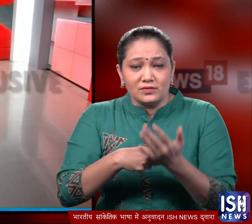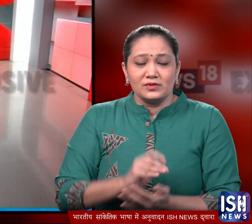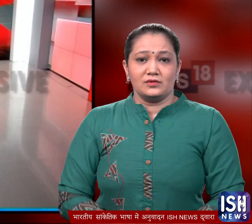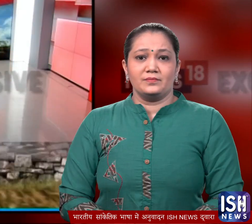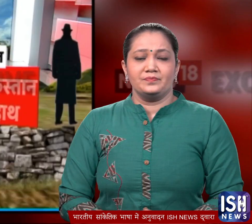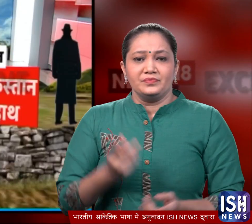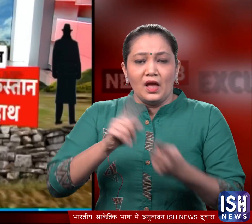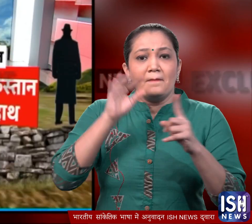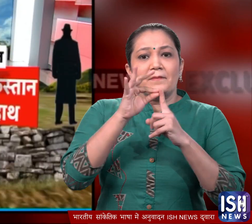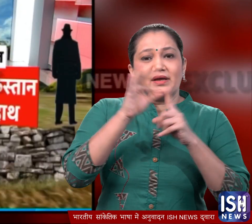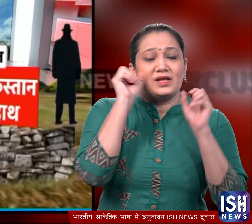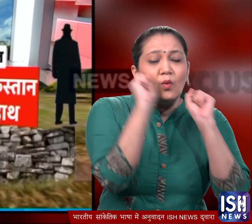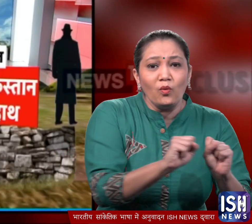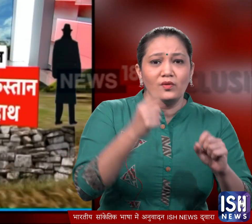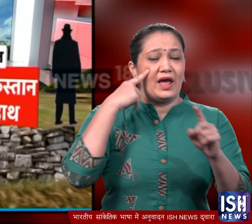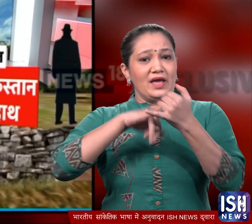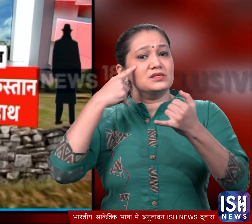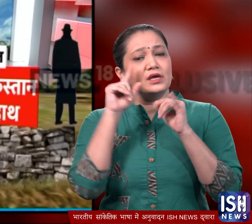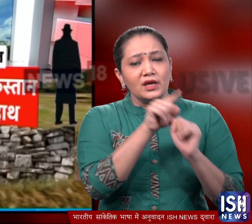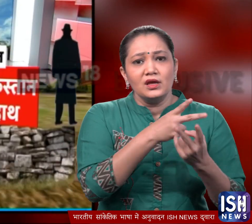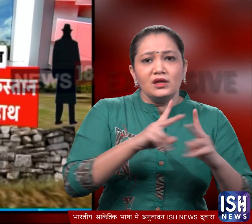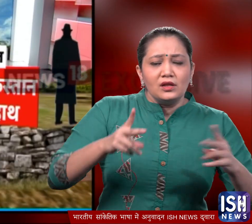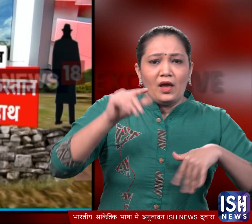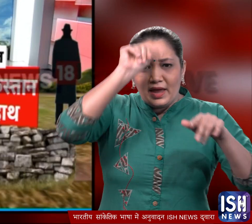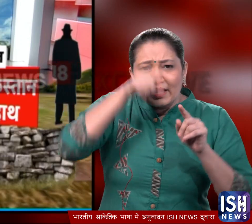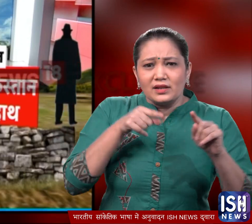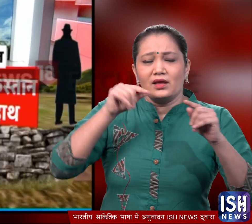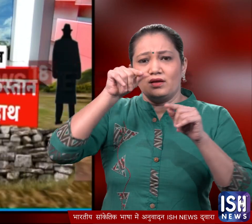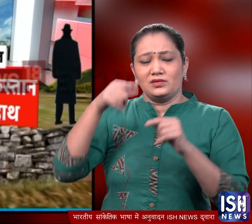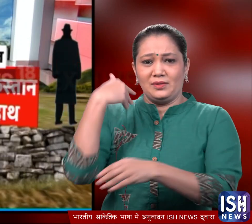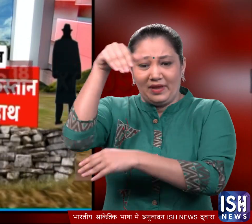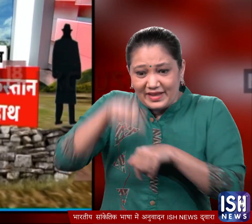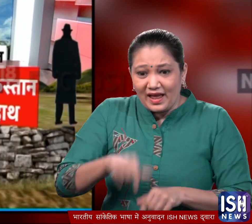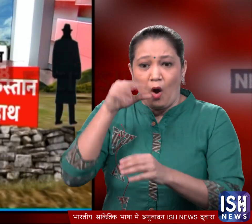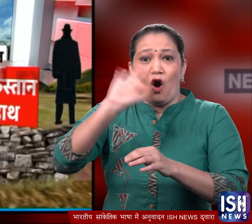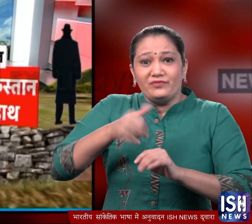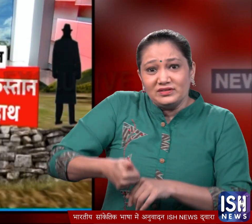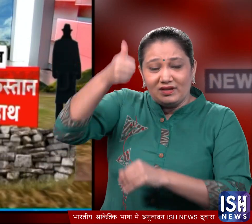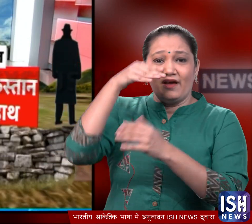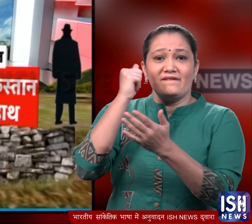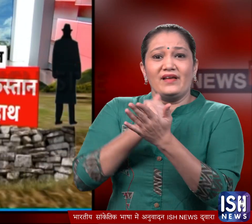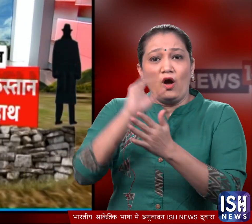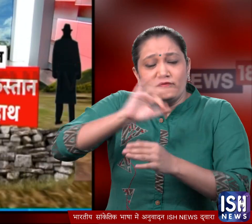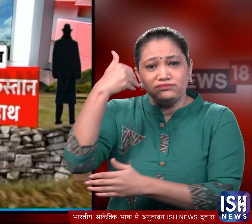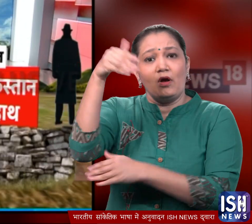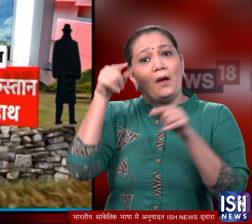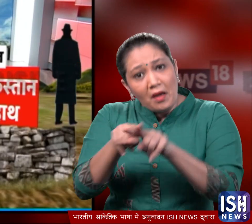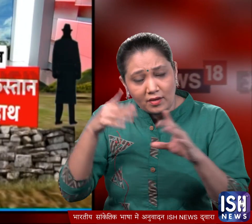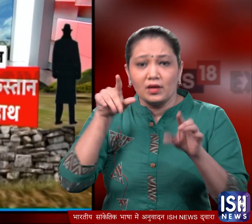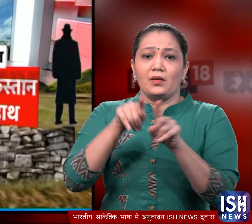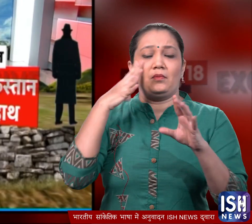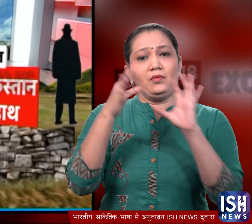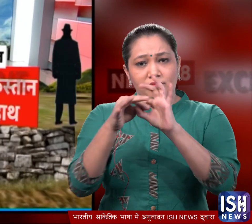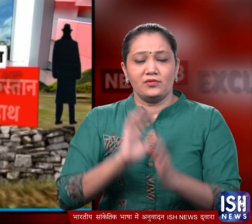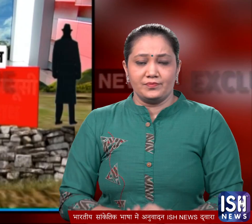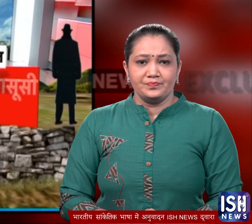इस जासूसी मामले के पीछे पाकिस्तान की खुफिया एजेंसी आईएसआई के भारत में पाकिस्तान उच्चायोग के भी शामिल होने की जानकारी सामने आई है।